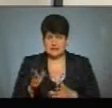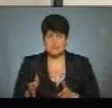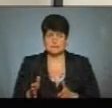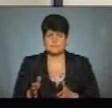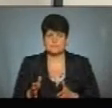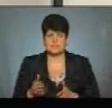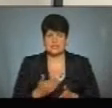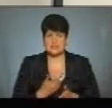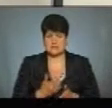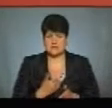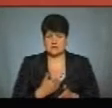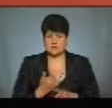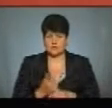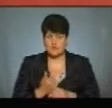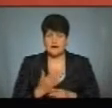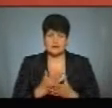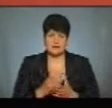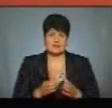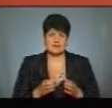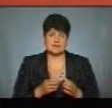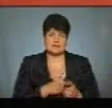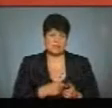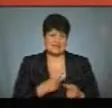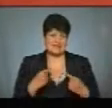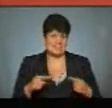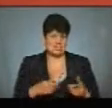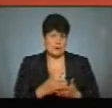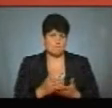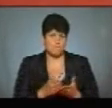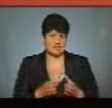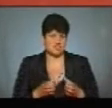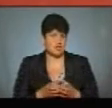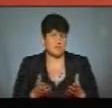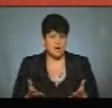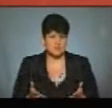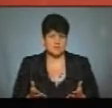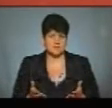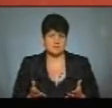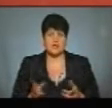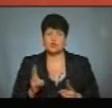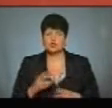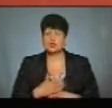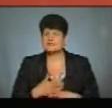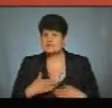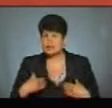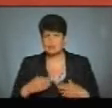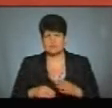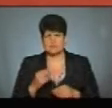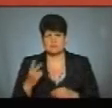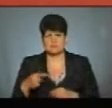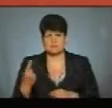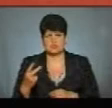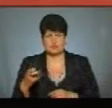як таких ініціаторів основних, так, але є депутати від інших політичних партій. Ті, хто не хочуть